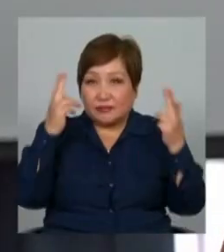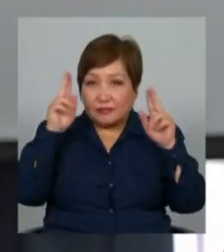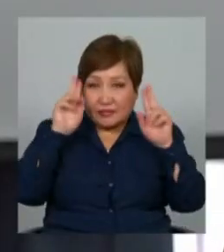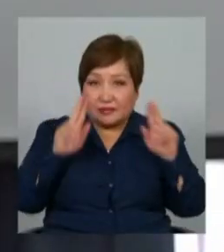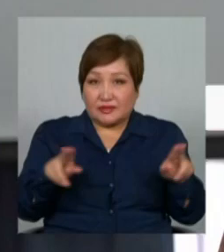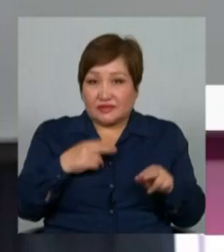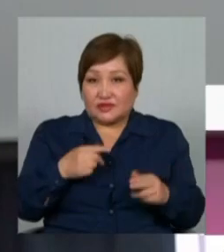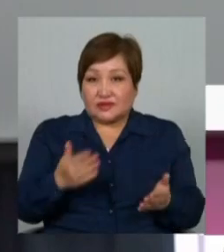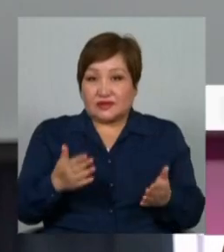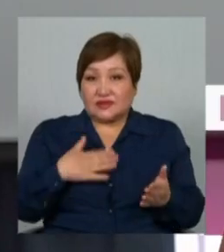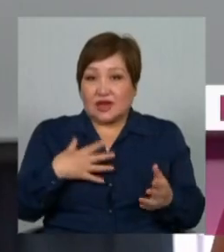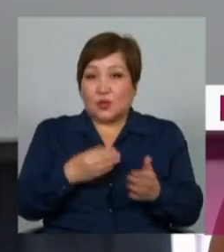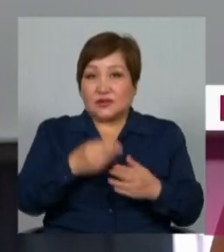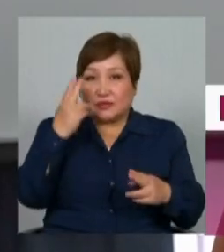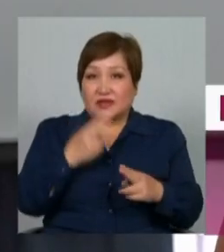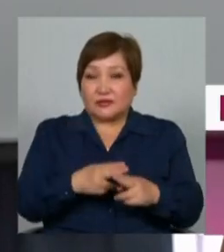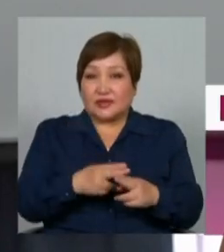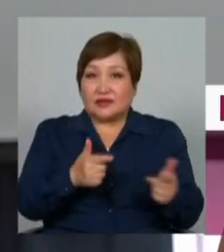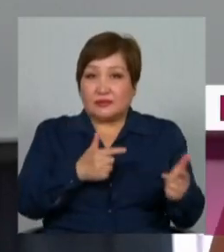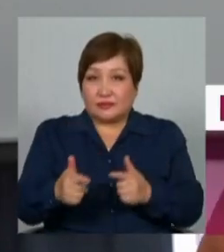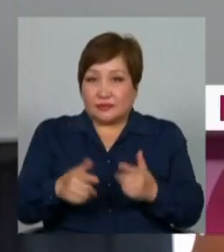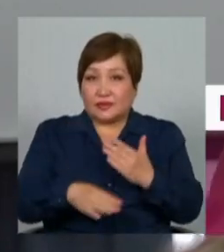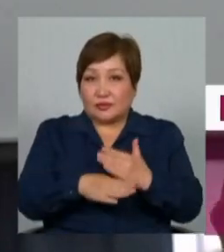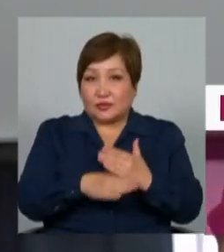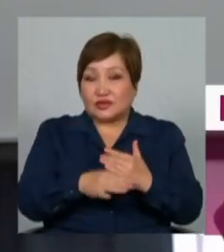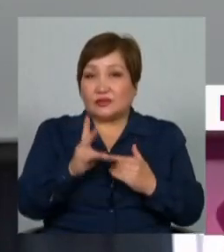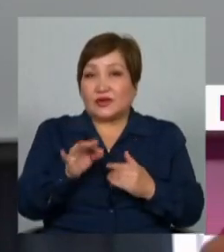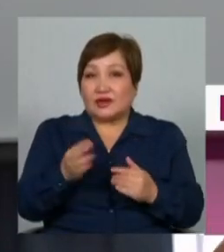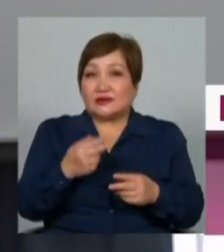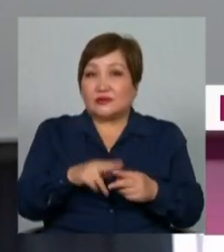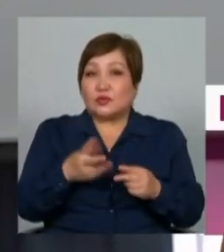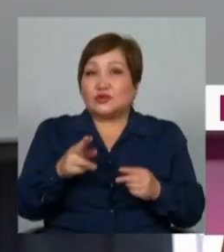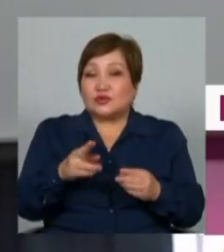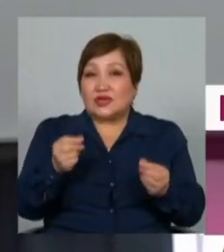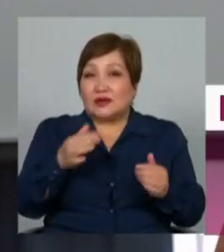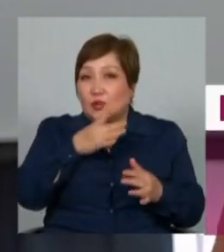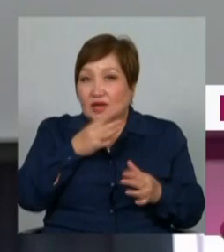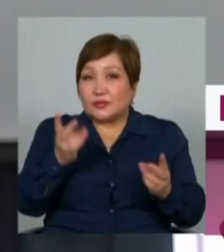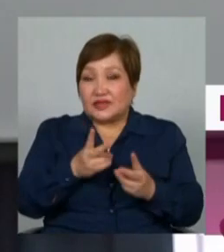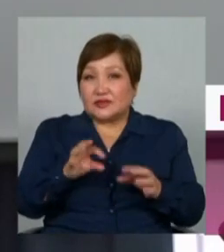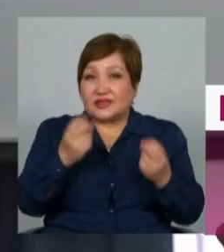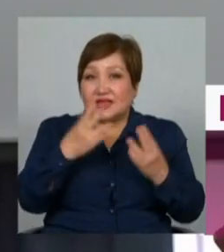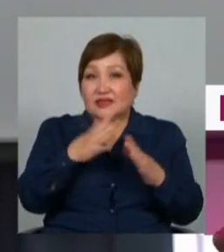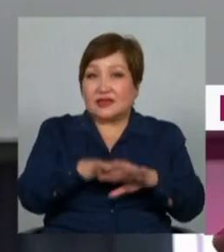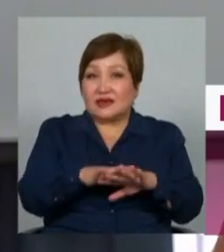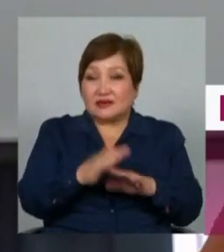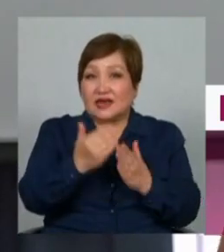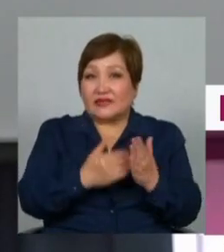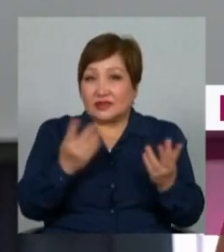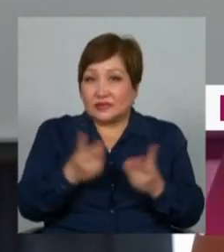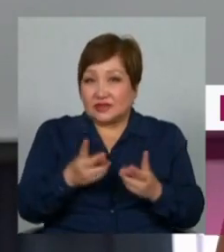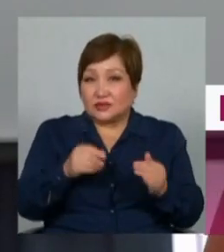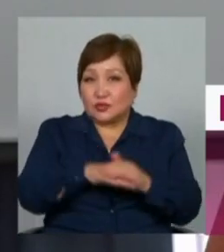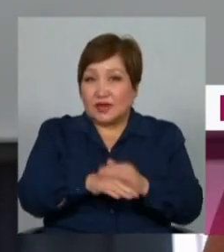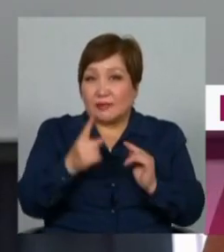брату помочь. Мен өз бауырыма көмектесуге дайынмын, бірақ ол үшін тағы уақыт пен арнайы график керек. Мысалы, сомаларды бір немесе бір жарым